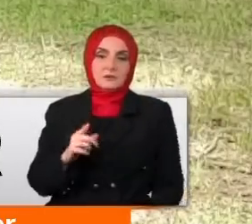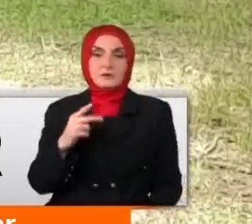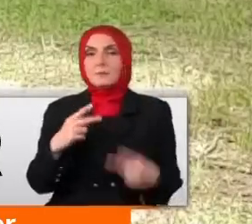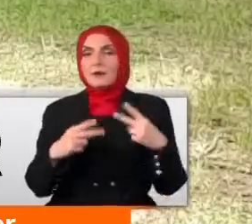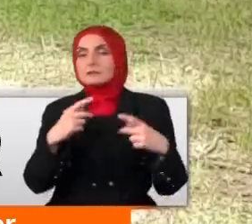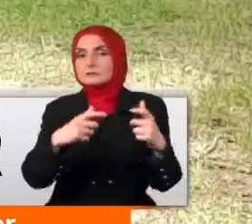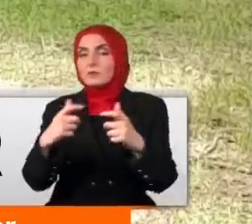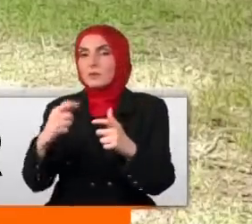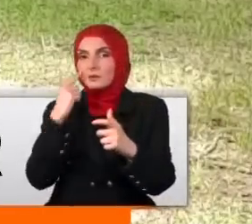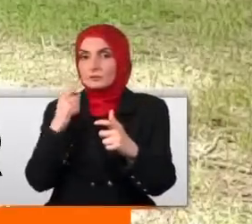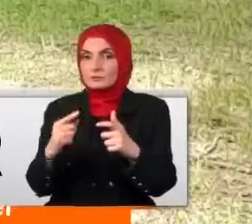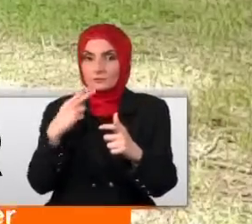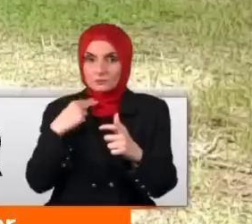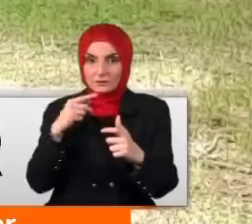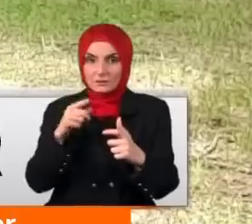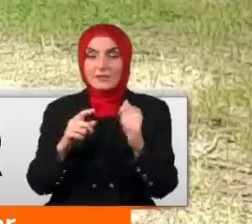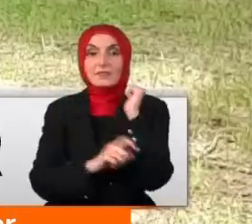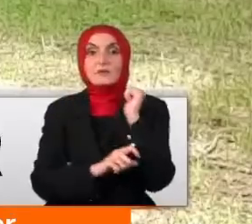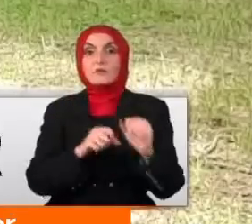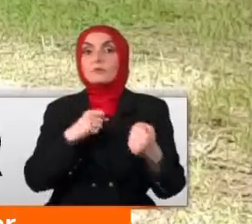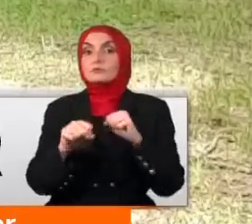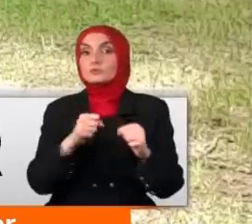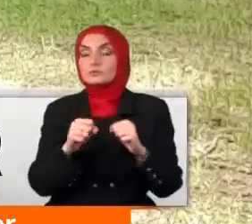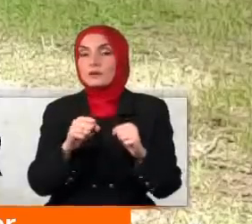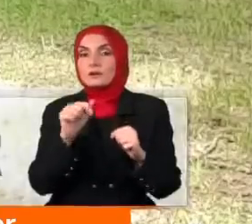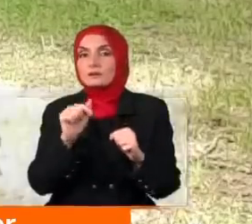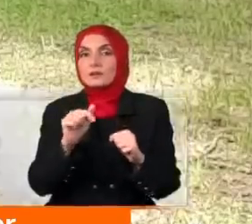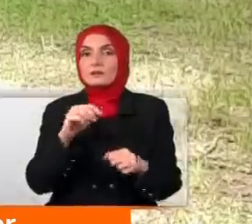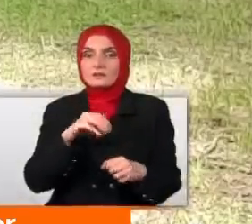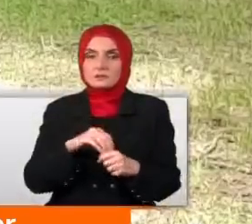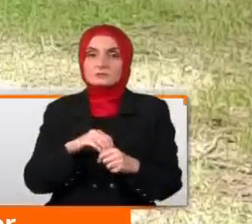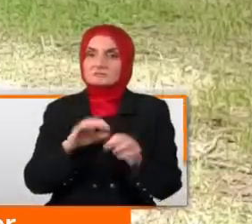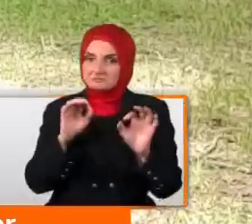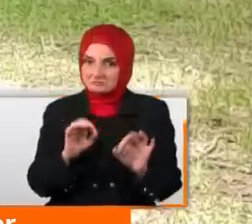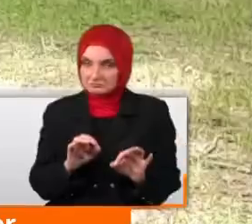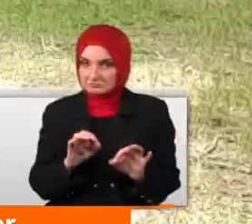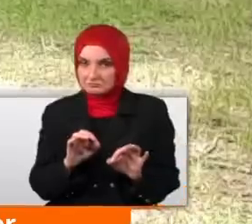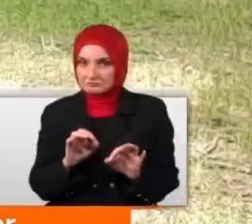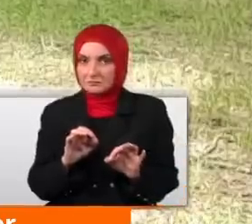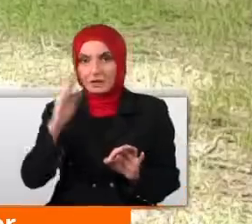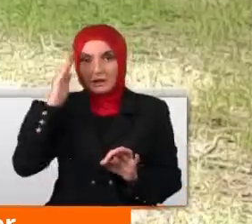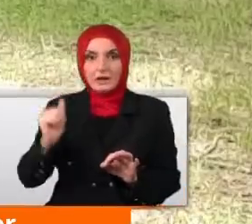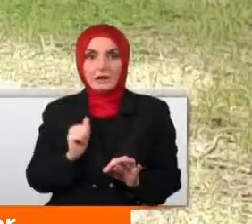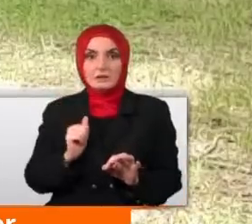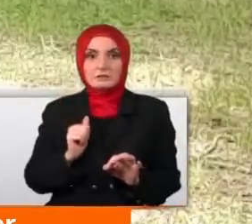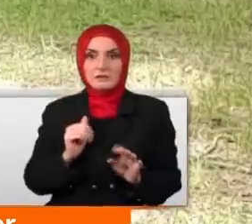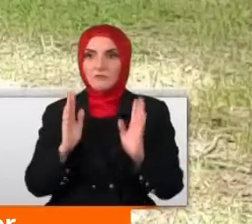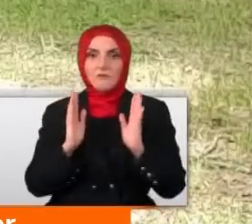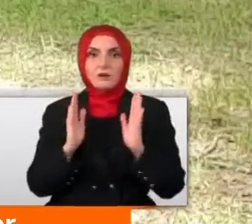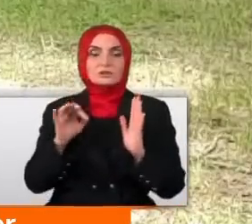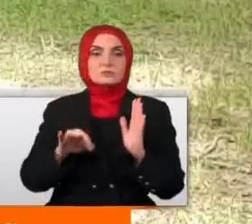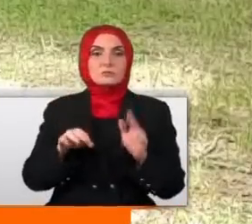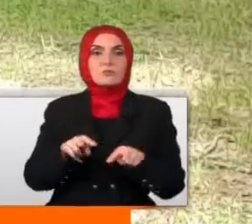terörle mücadele operasyonu rejimi ilan etti. Şu anda Moskova'da askeri hareketlilik pek hissedilmese de güvenlik